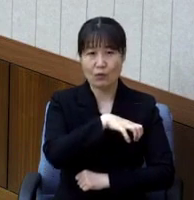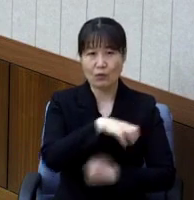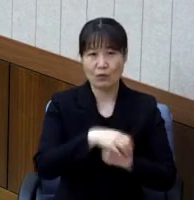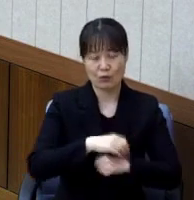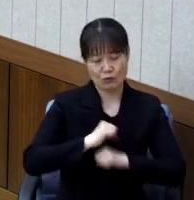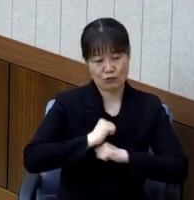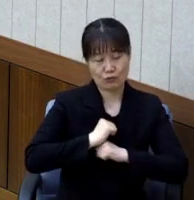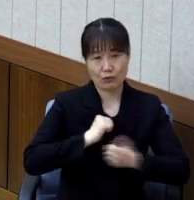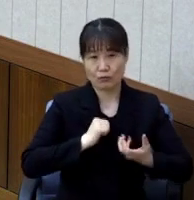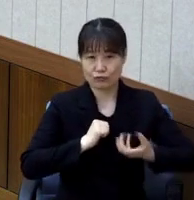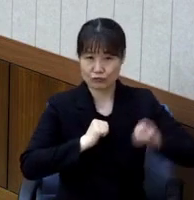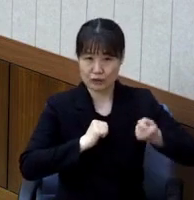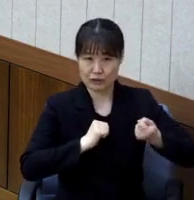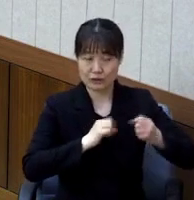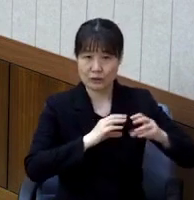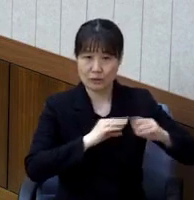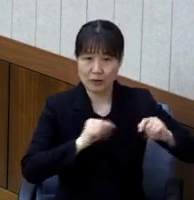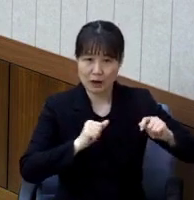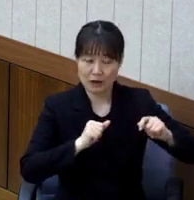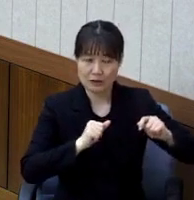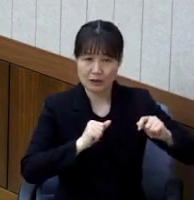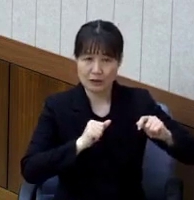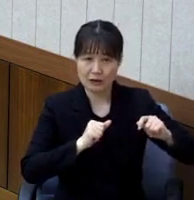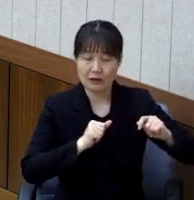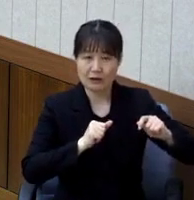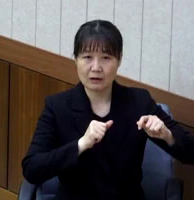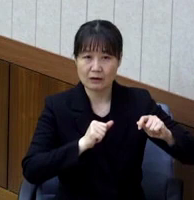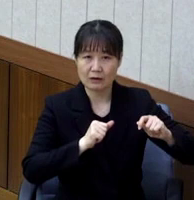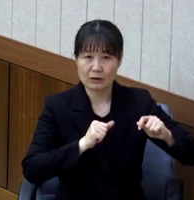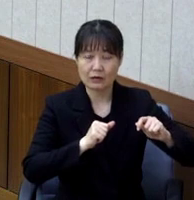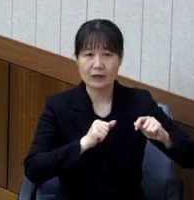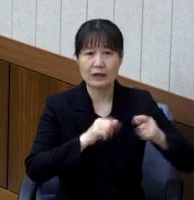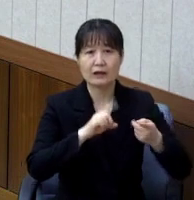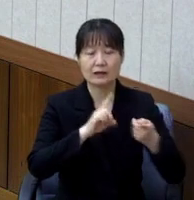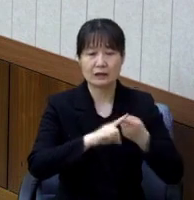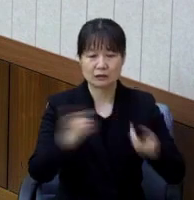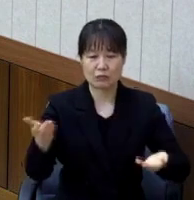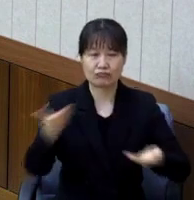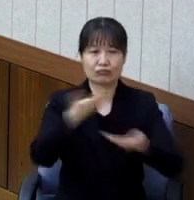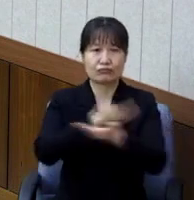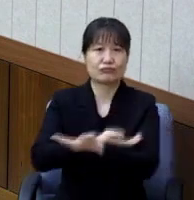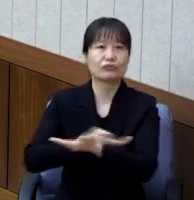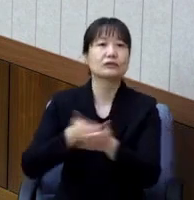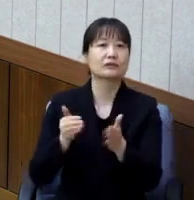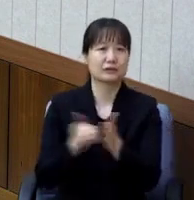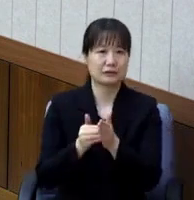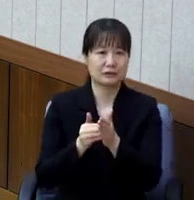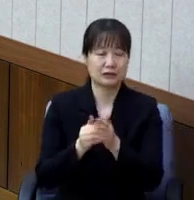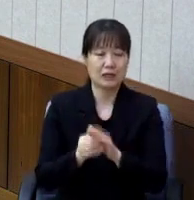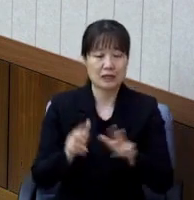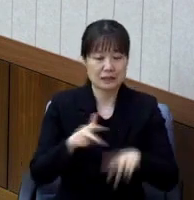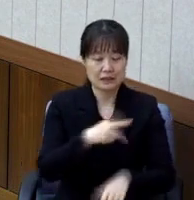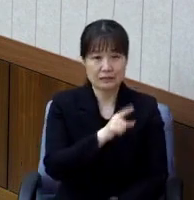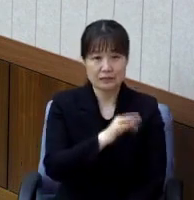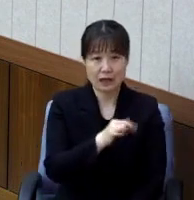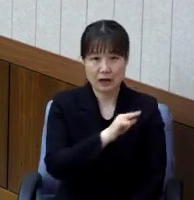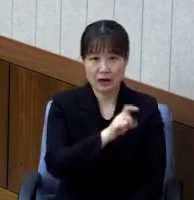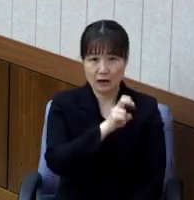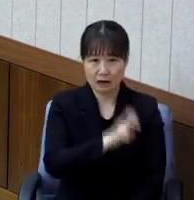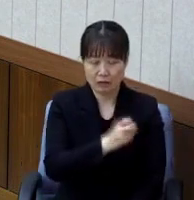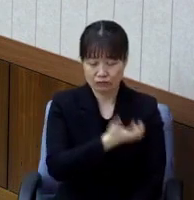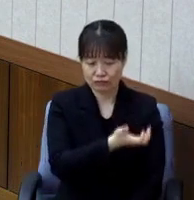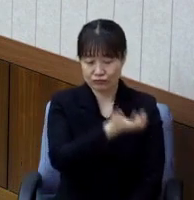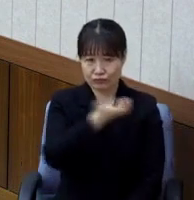국방부 소유 군무대 이전부지와 토지를 했습니다 현재 장 무대 지는